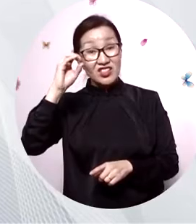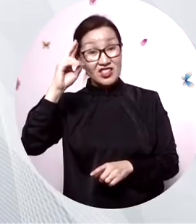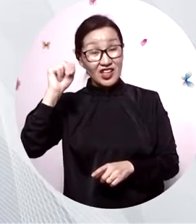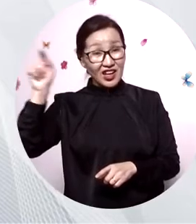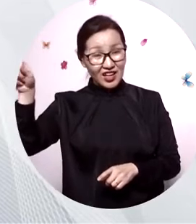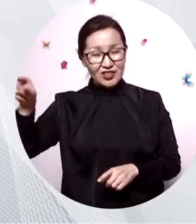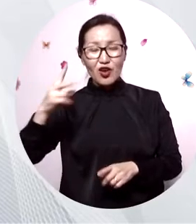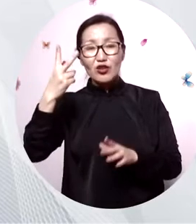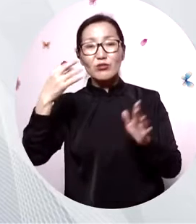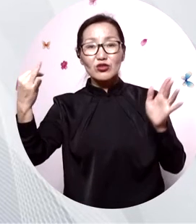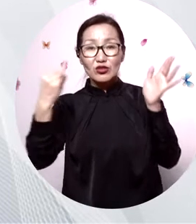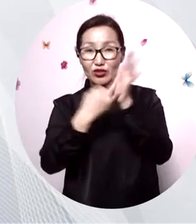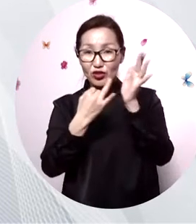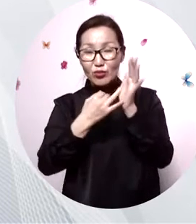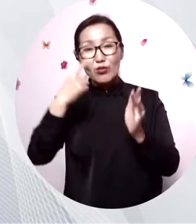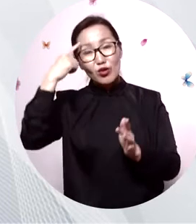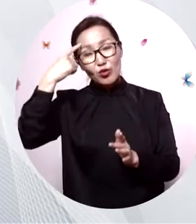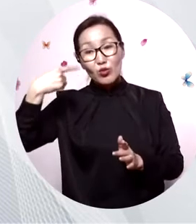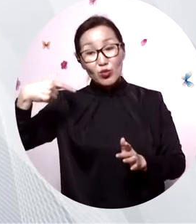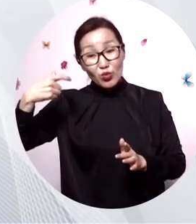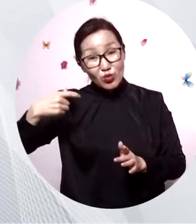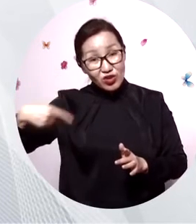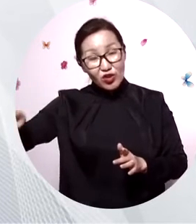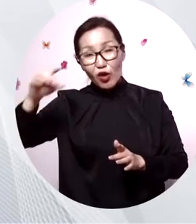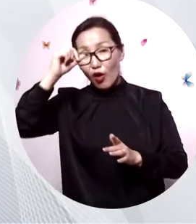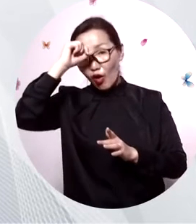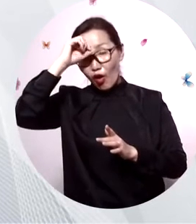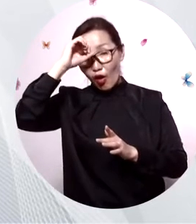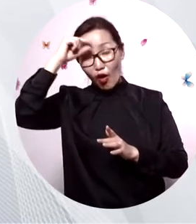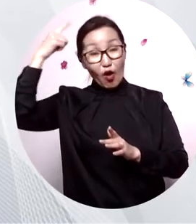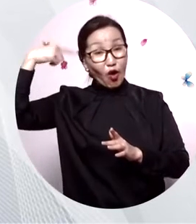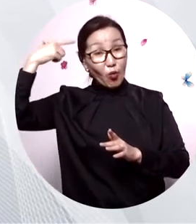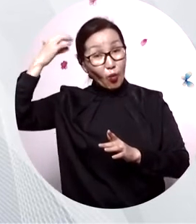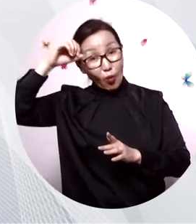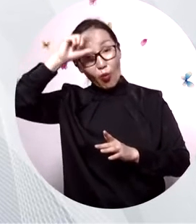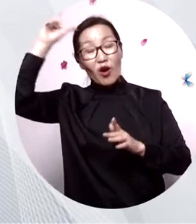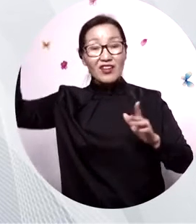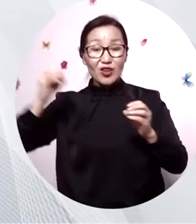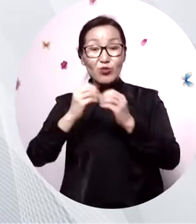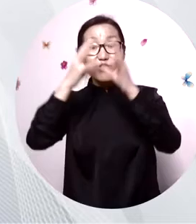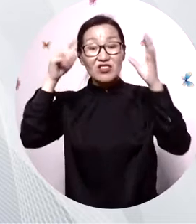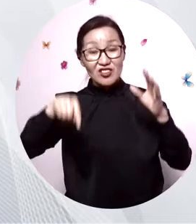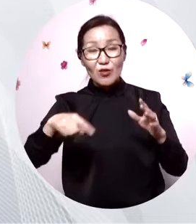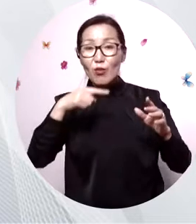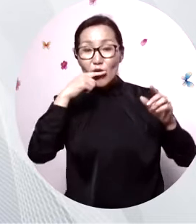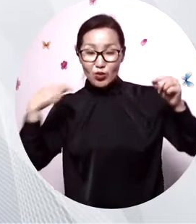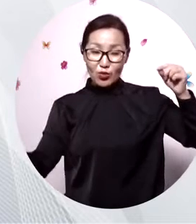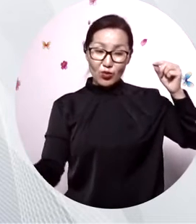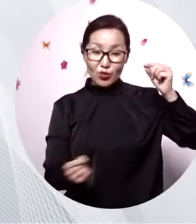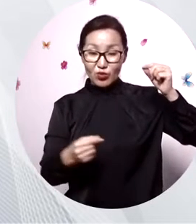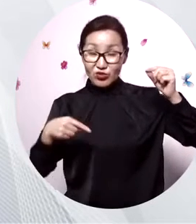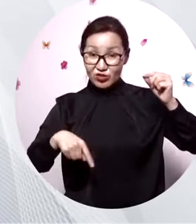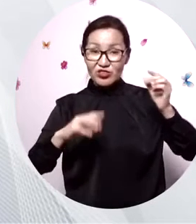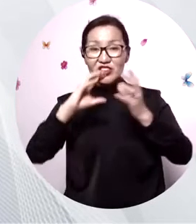ЮНЕСКОгоос 2007 онд Монгол хүний оюун ухаанаар бүтээсэн морин хуур